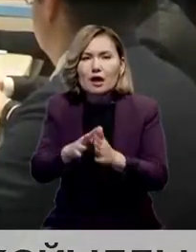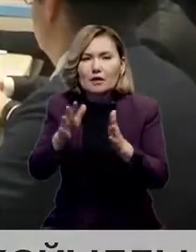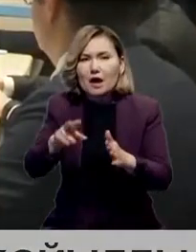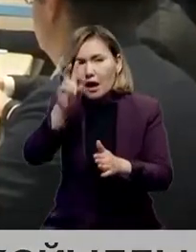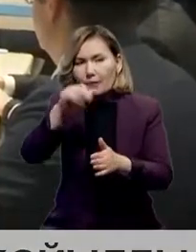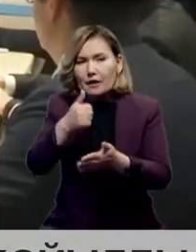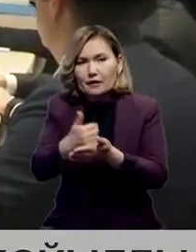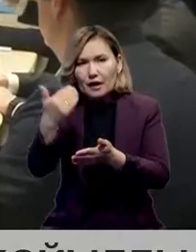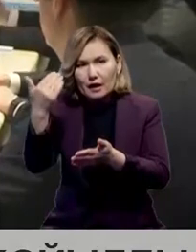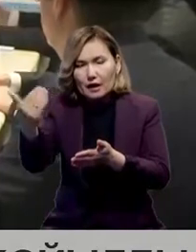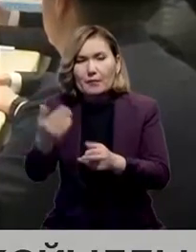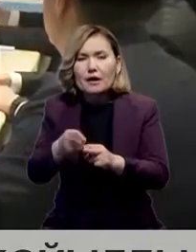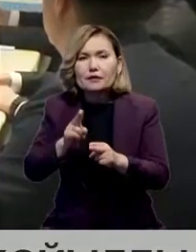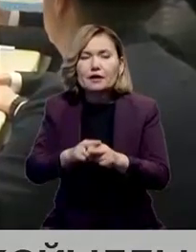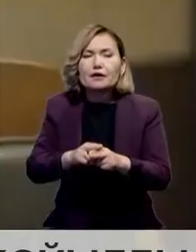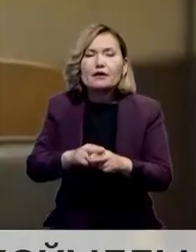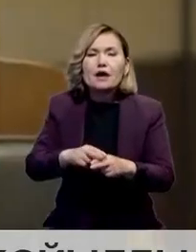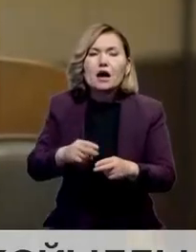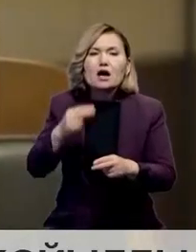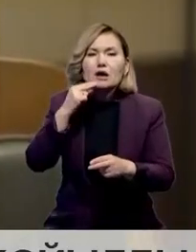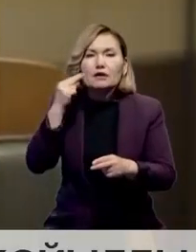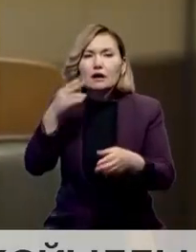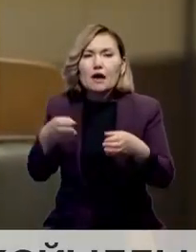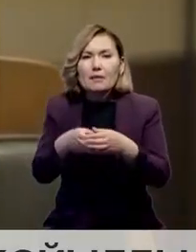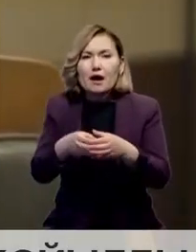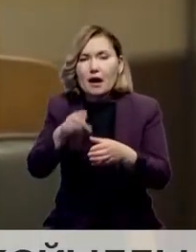басшысы Сетин Групп компаниясы Қазақстанның